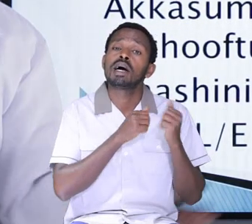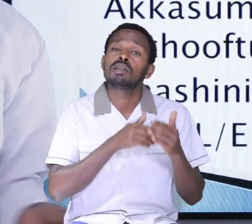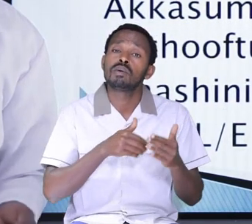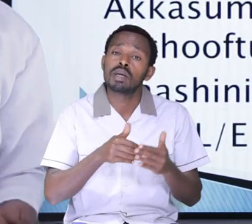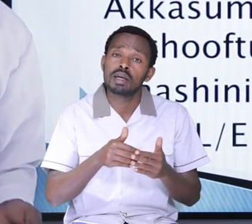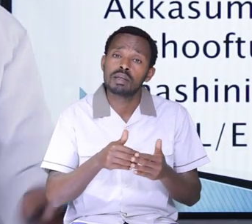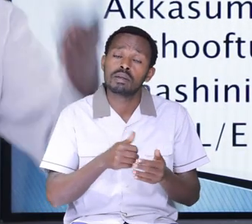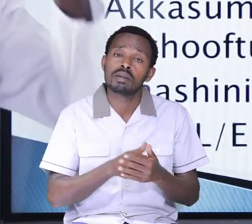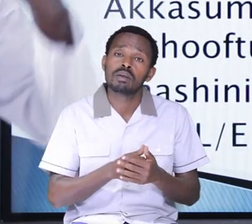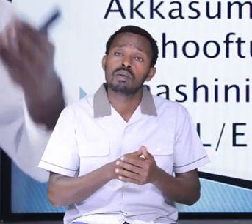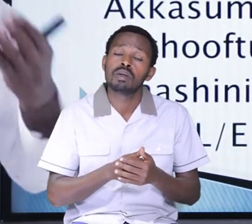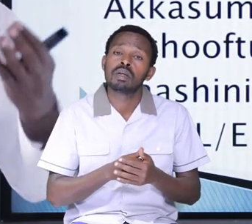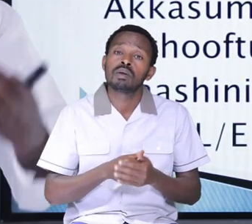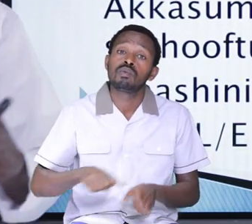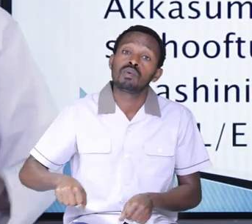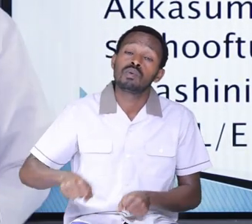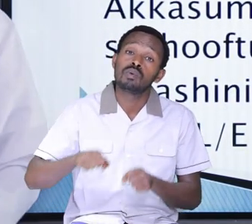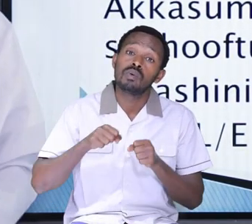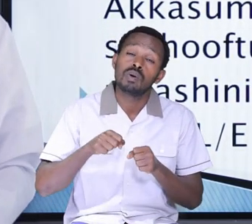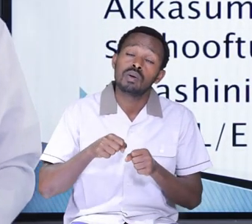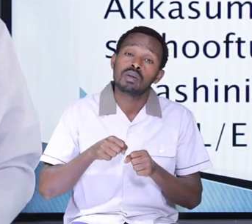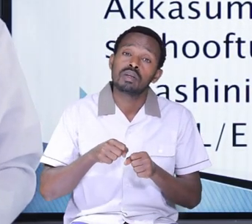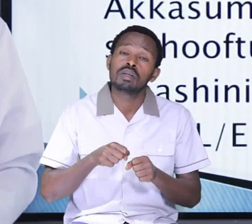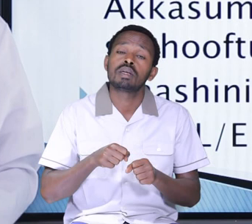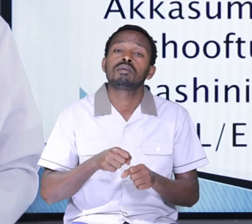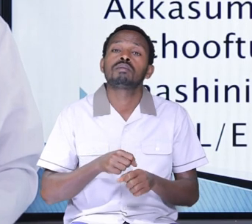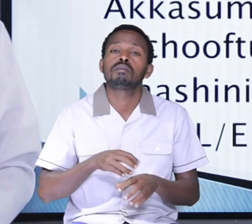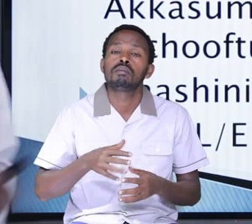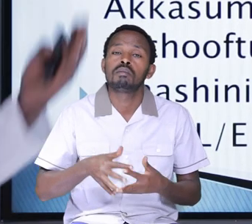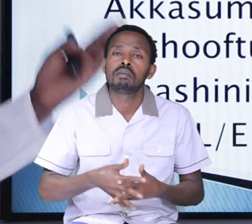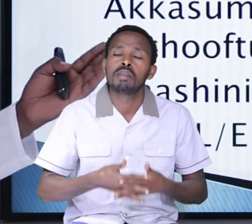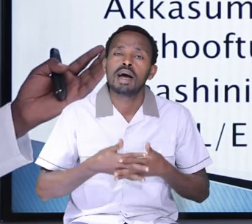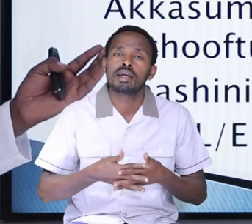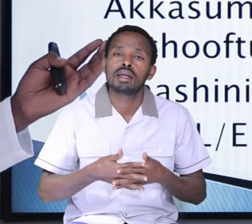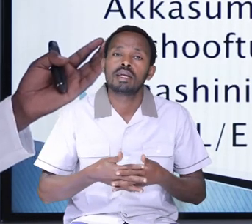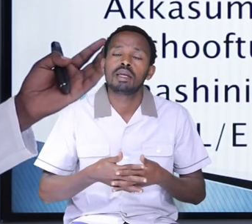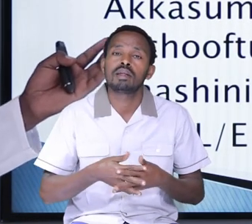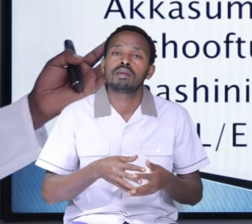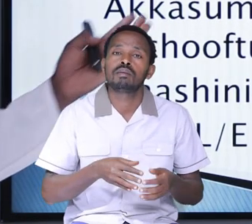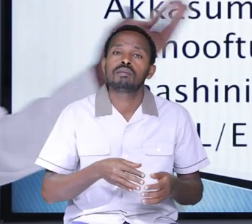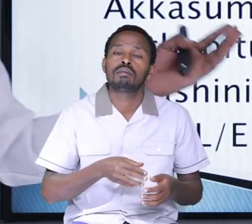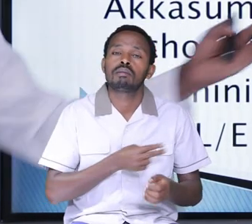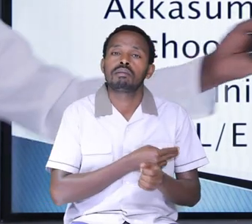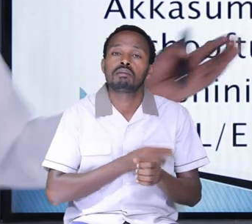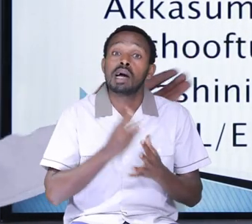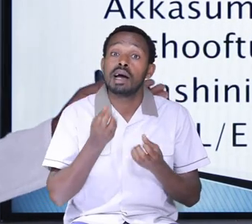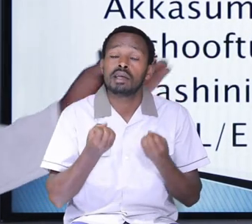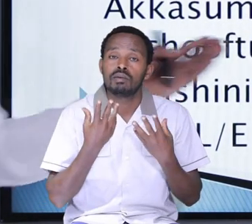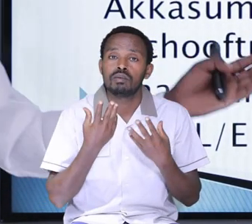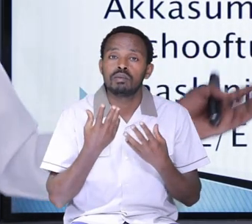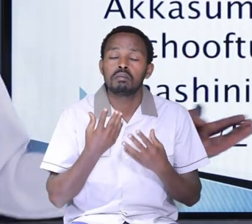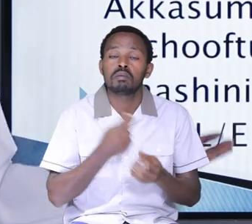fonqolchi maashinii baay'iftuu humnaati jedhamee beekama jechuudha. Akkasumas utubduun gara